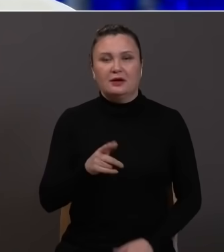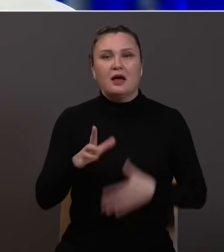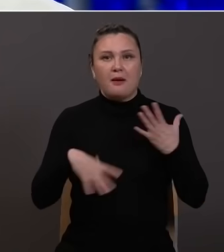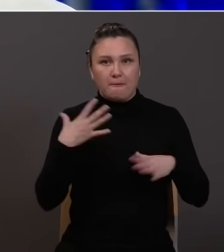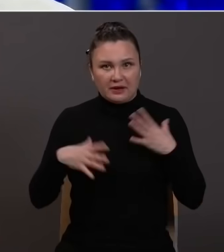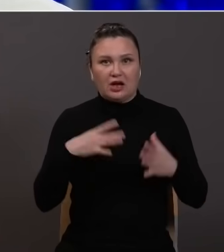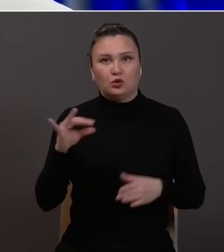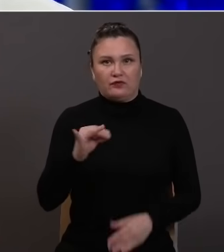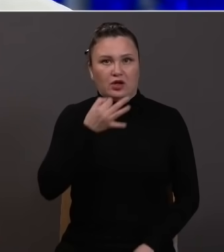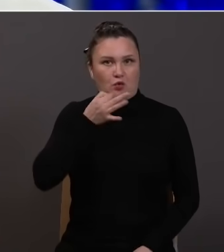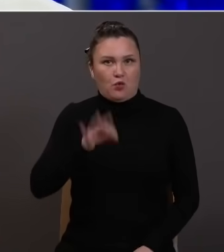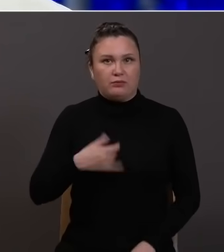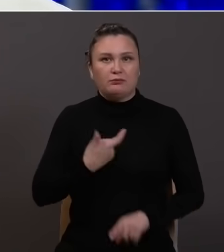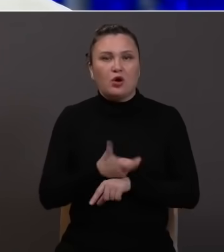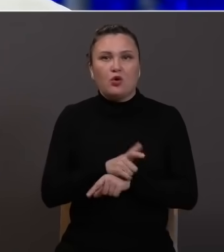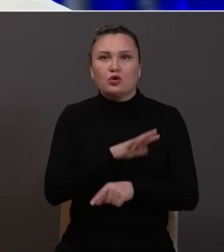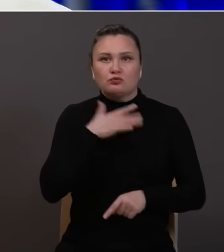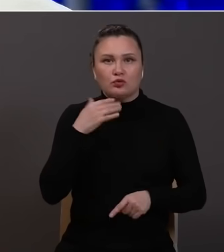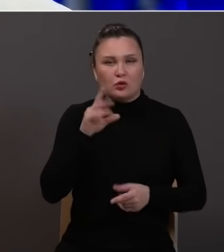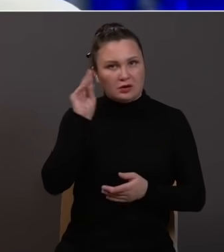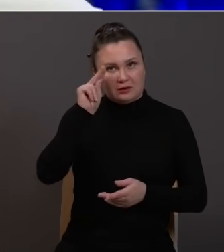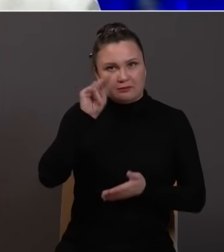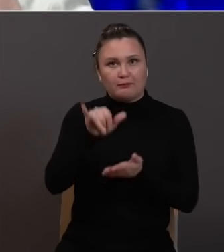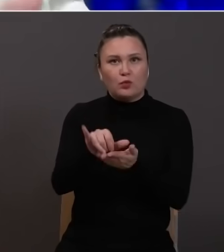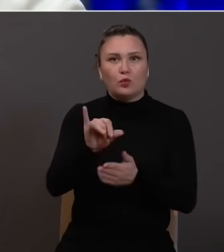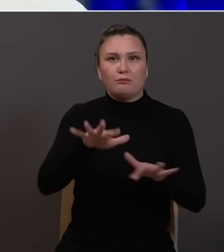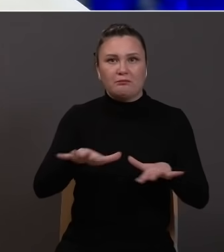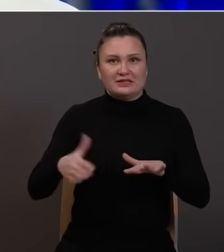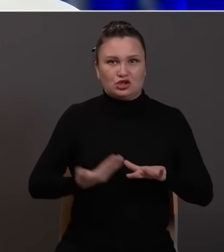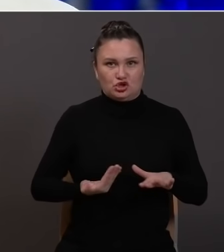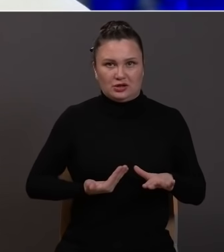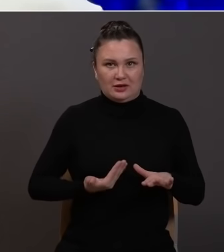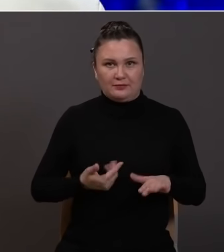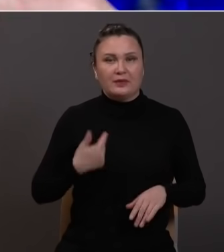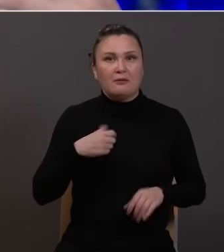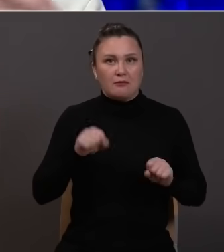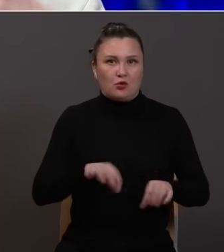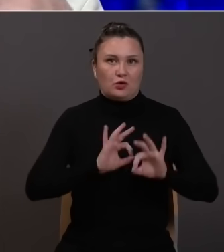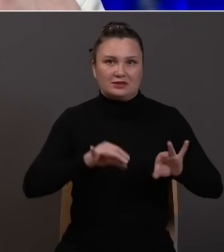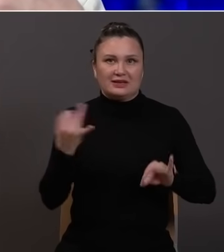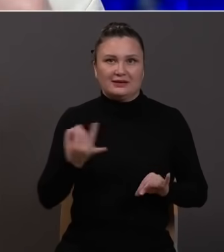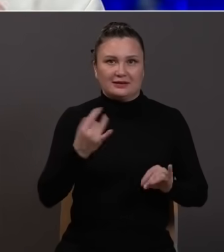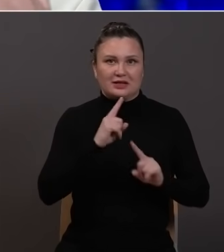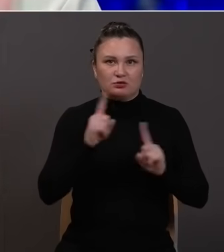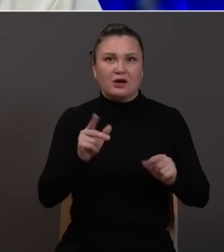подготовка и опыт. Мы очень много перенимаем у местных жителей. И, допустим, могу рассказать интересную особенность,